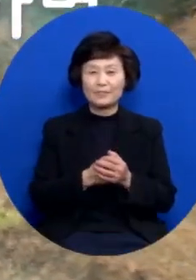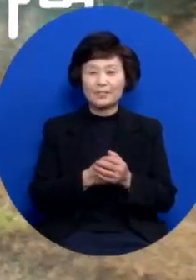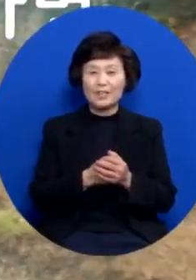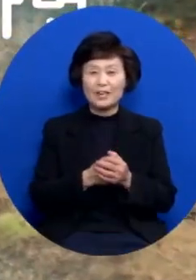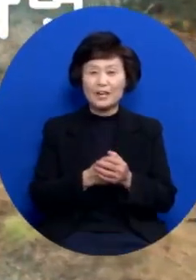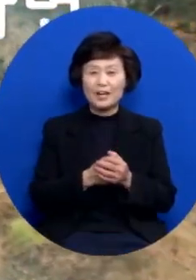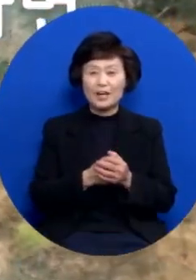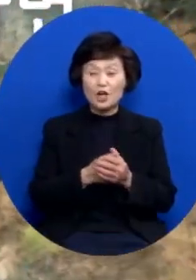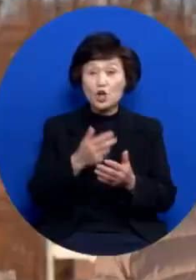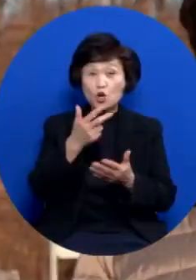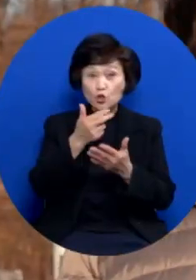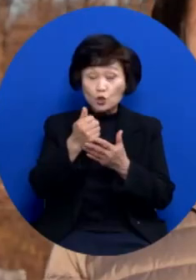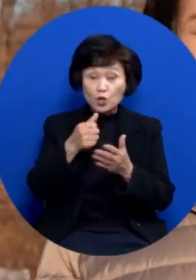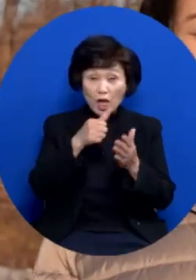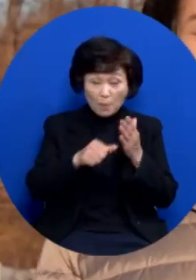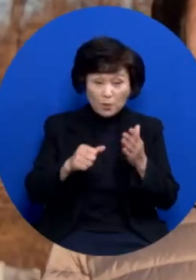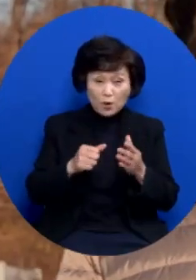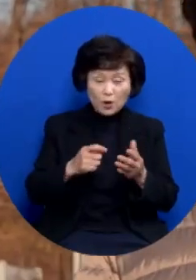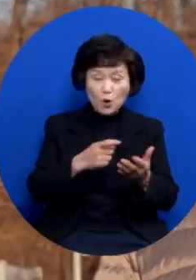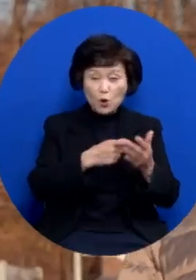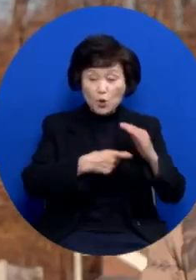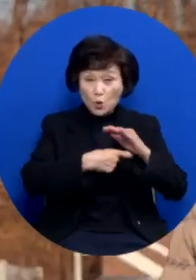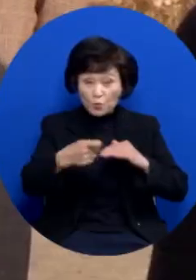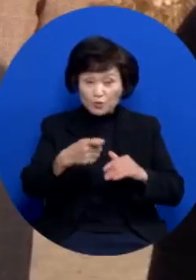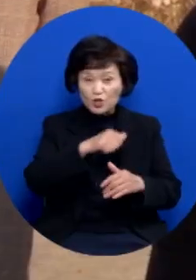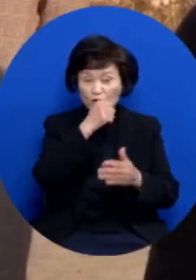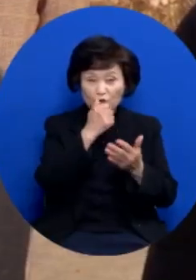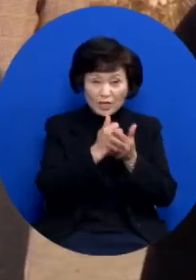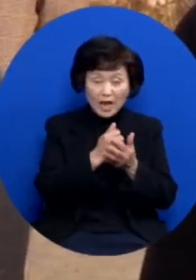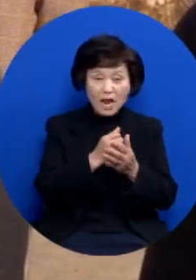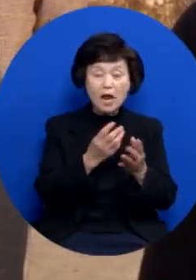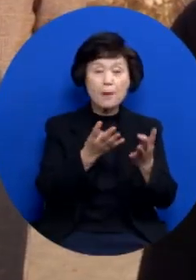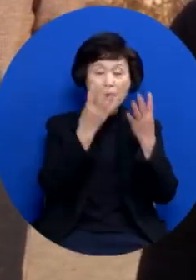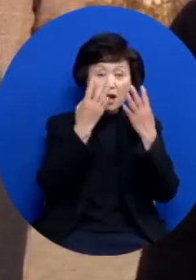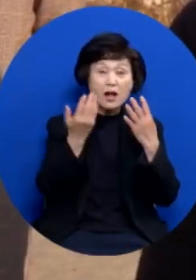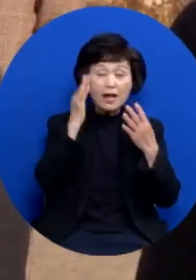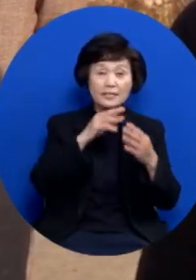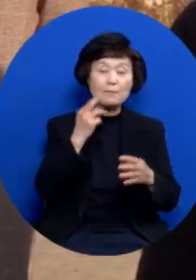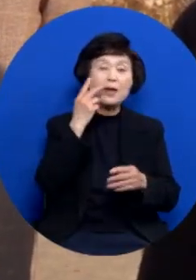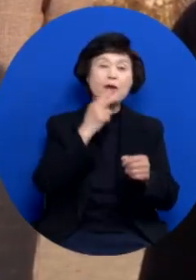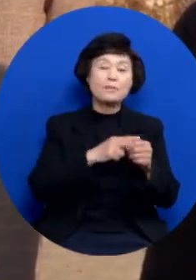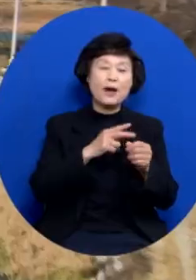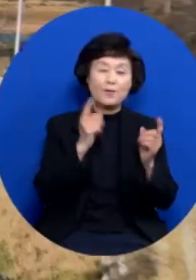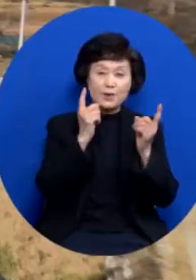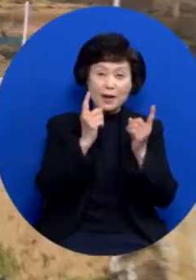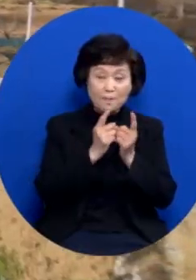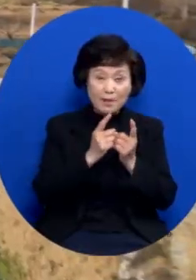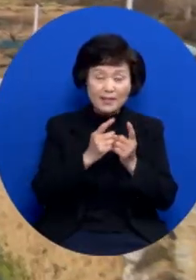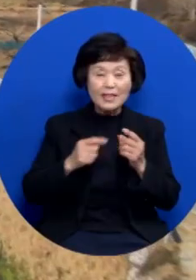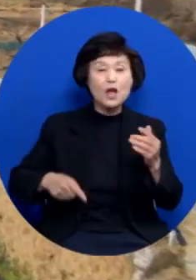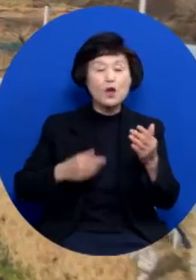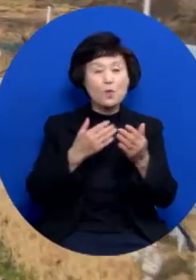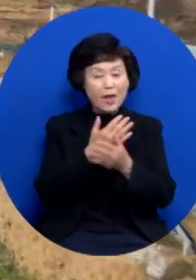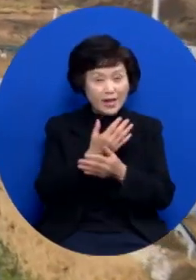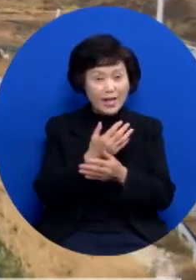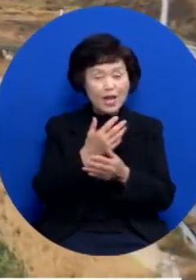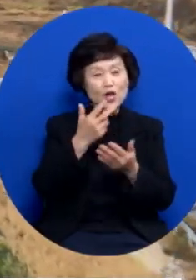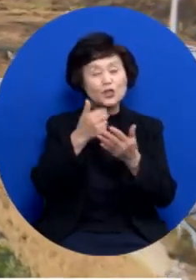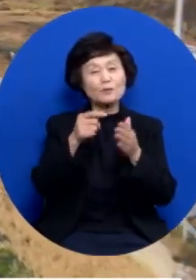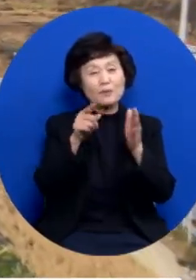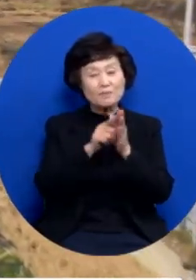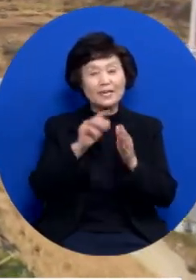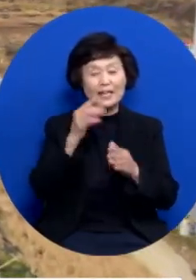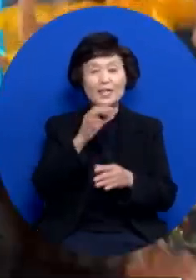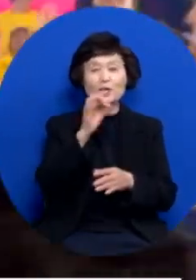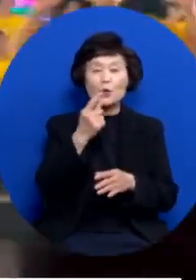주인의 물건을 훔친 죄로 옥중에 갇혔지만 바울을 만나 그리스도인으로 회심한 오네시모의 이야기, 제1화